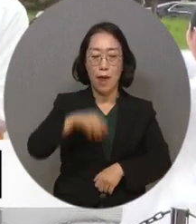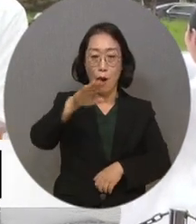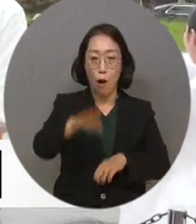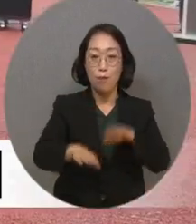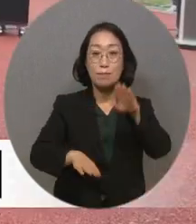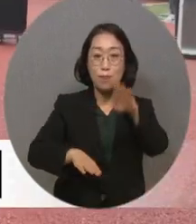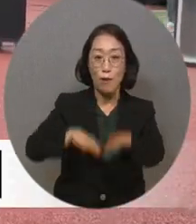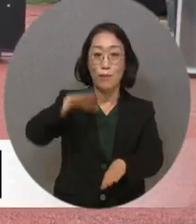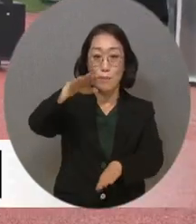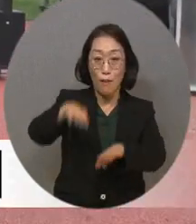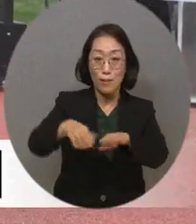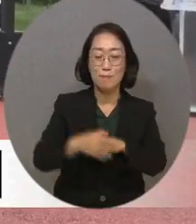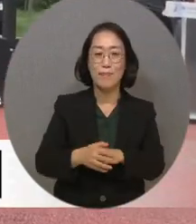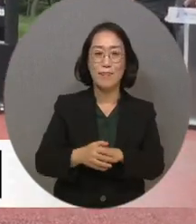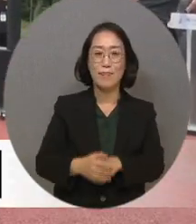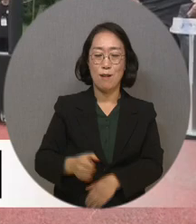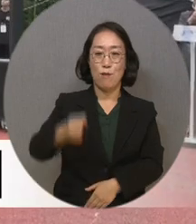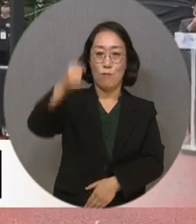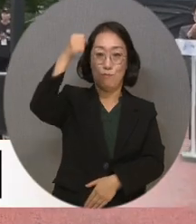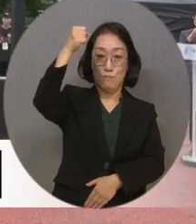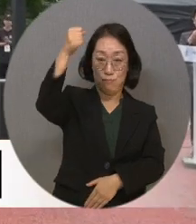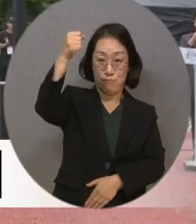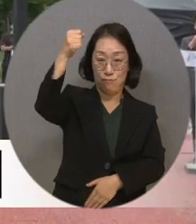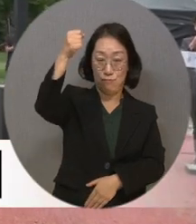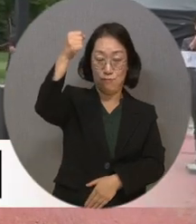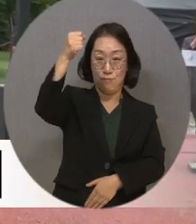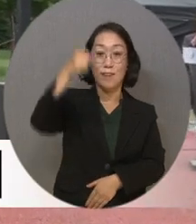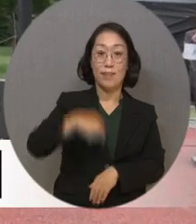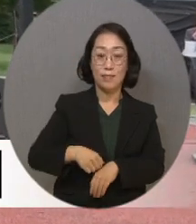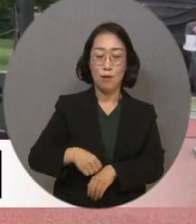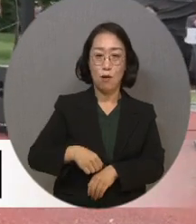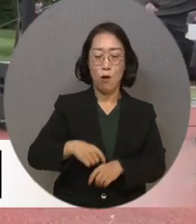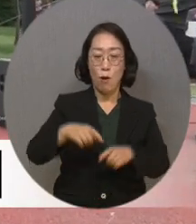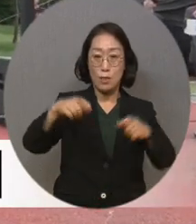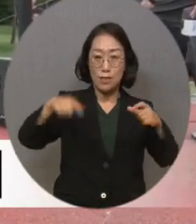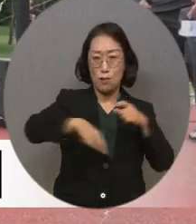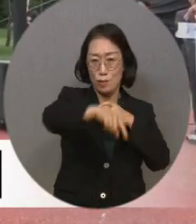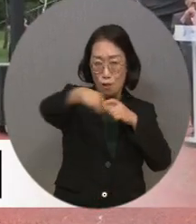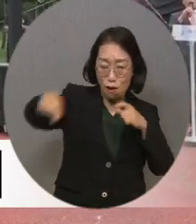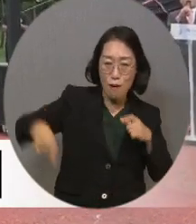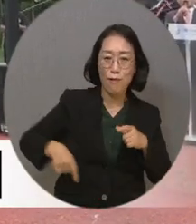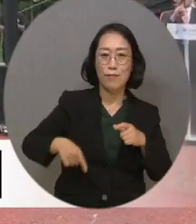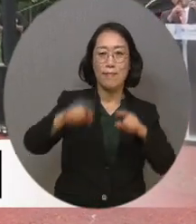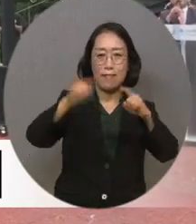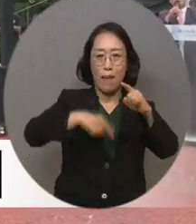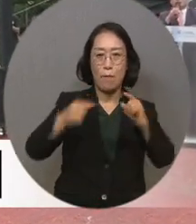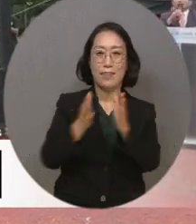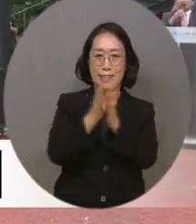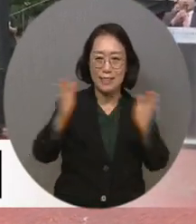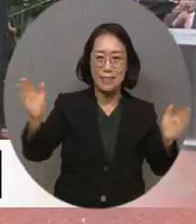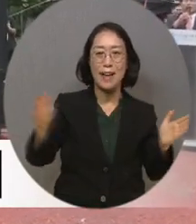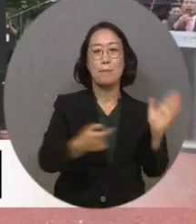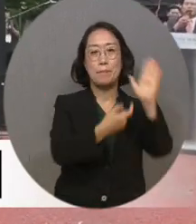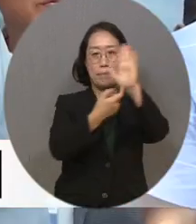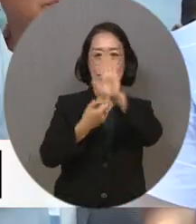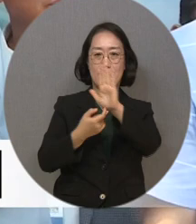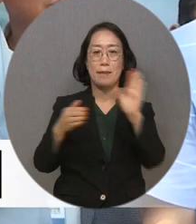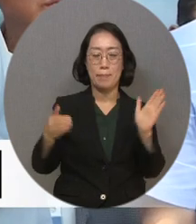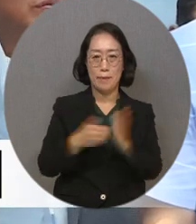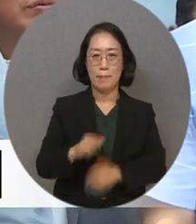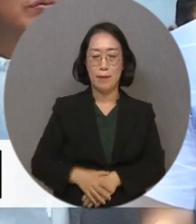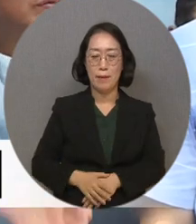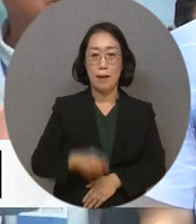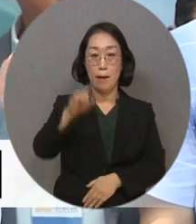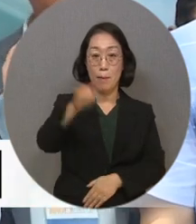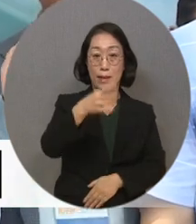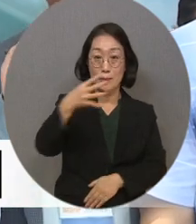걸어 구령대에 올라 성화봉을 들어 올리며 전남 전역에서 열릴 대회의 시작을 알렸습니다.